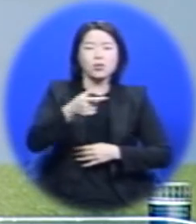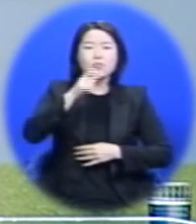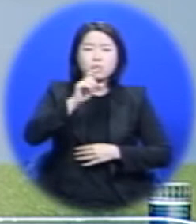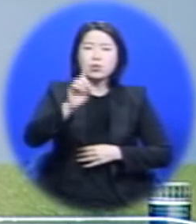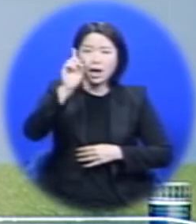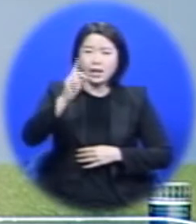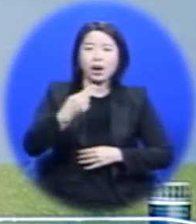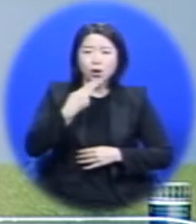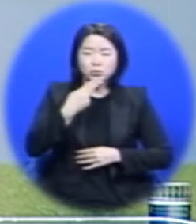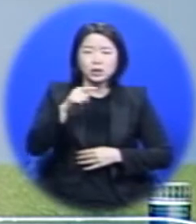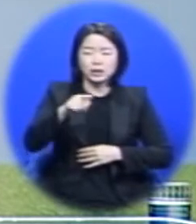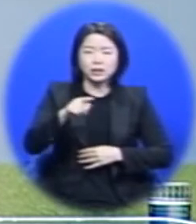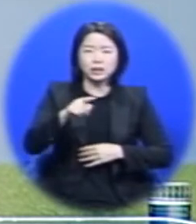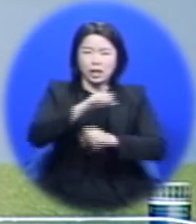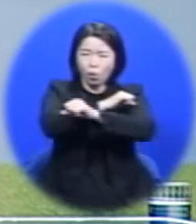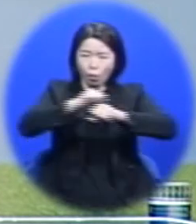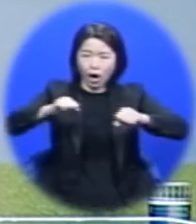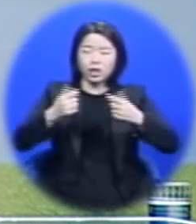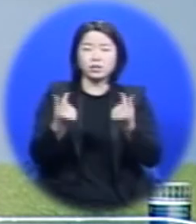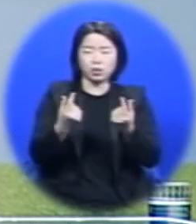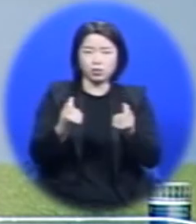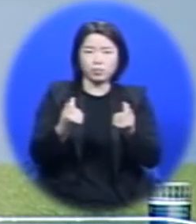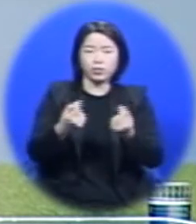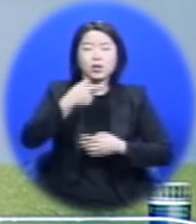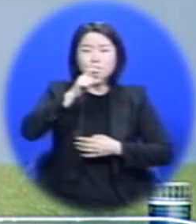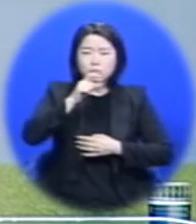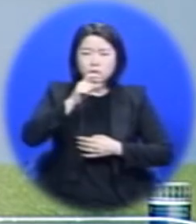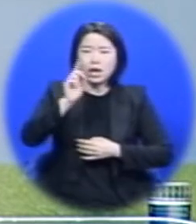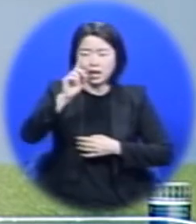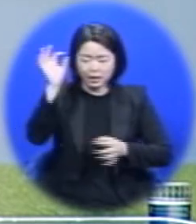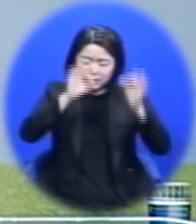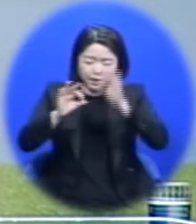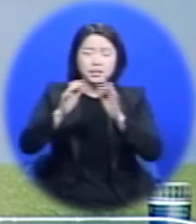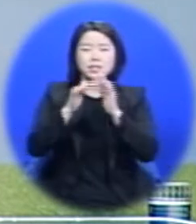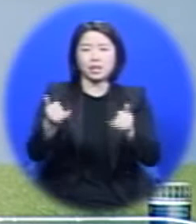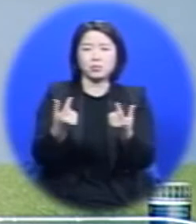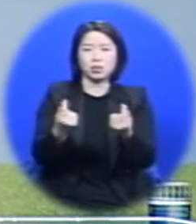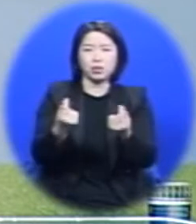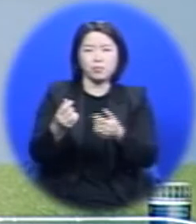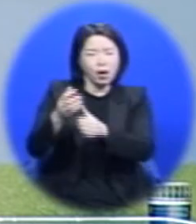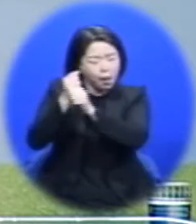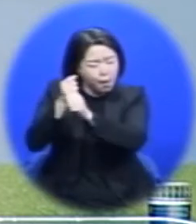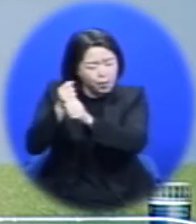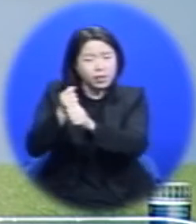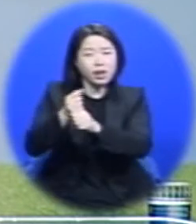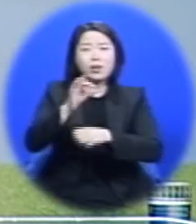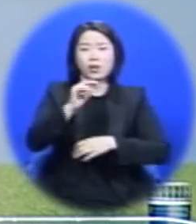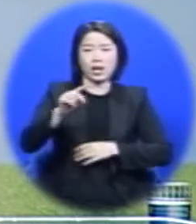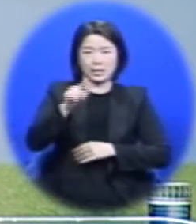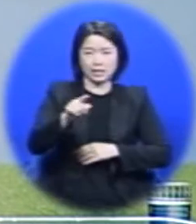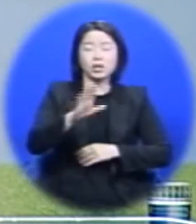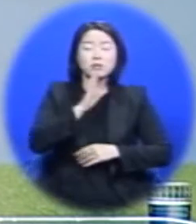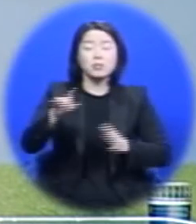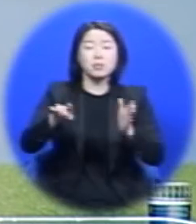모금 없는 그 물기 없는 광야에서 물 한 모금 찾는 사람처럼 그렇게 매달려야 그 사람이